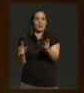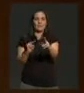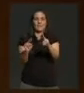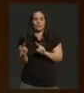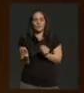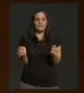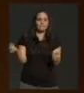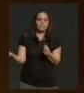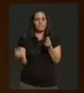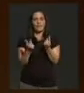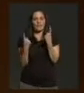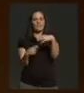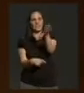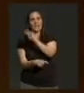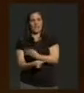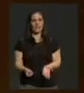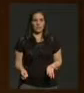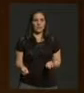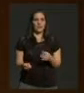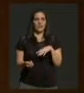defendatu gura badugu.